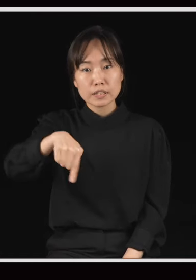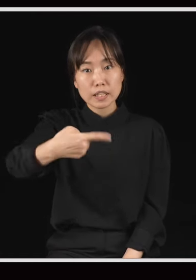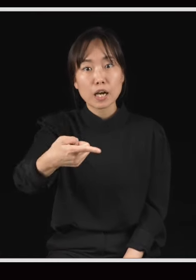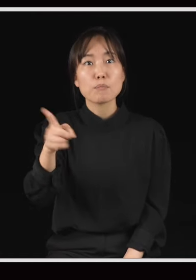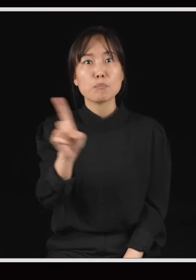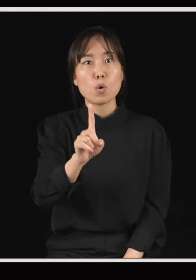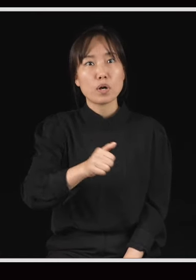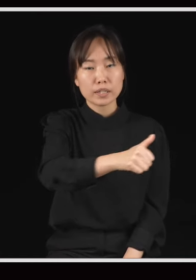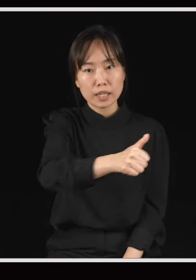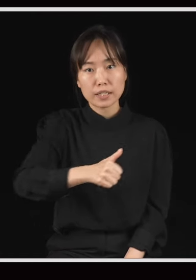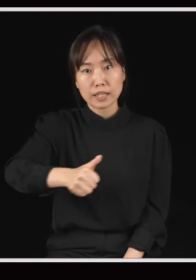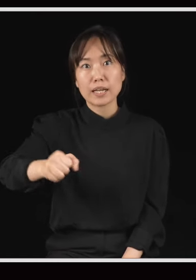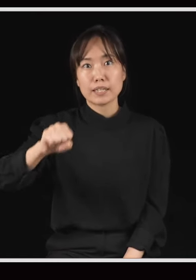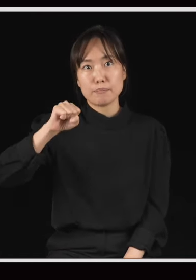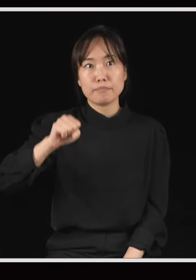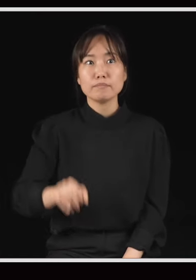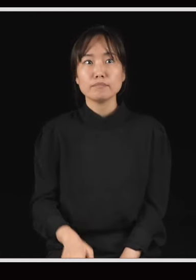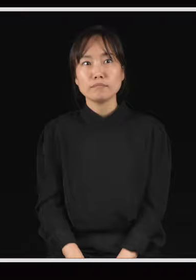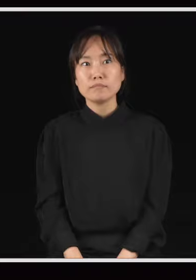넘어갈게요. 이제 이동성입니다.